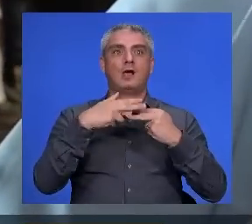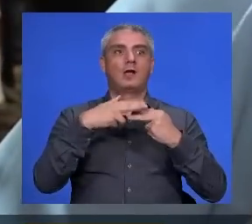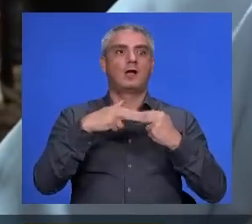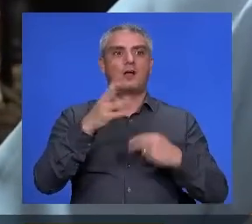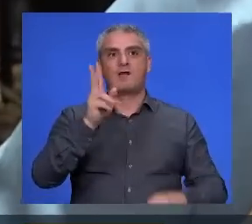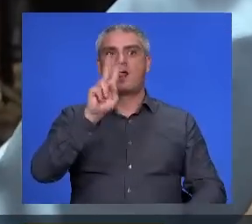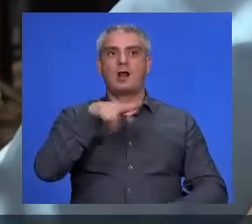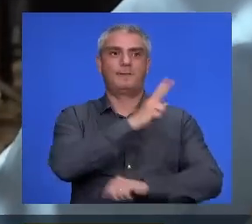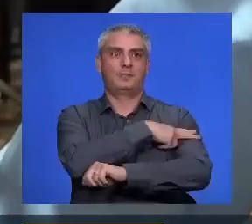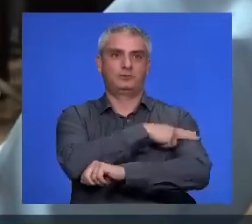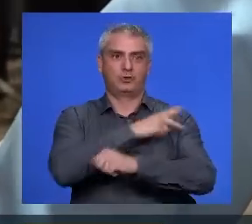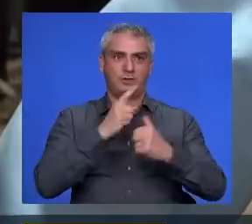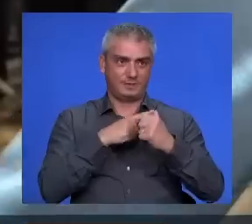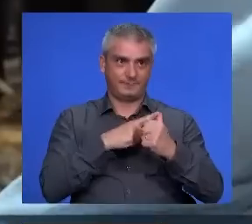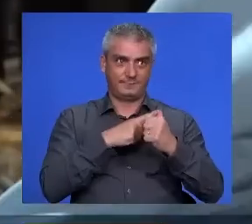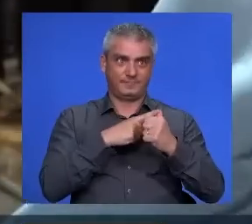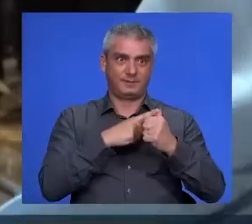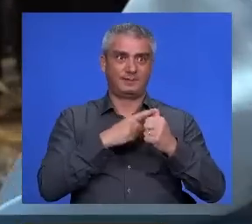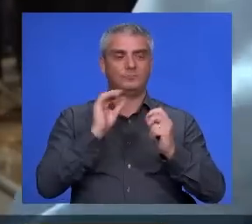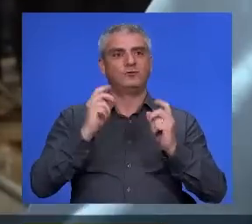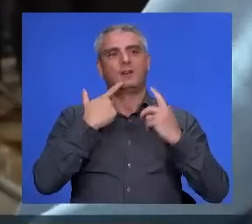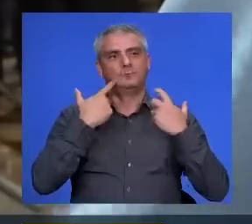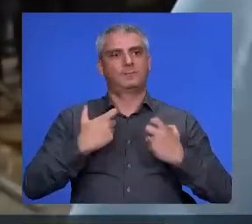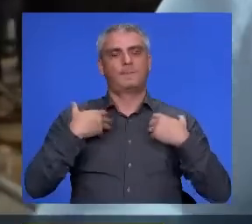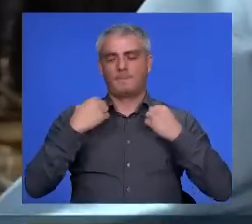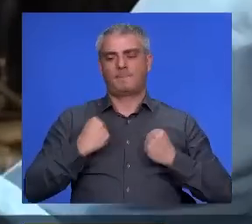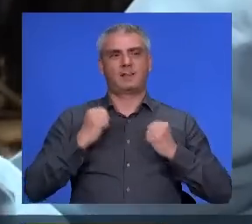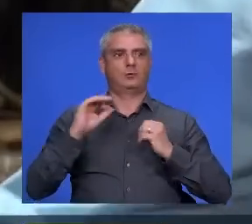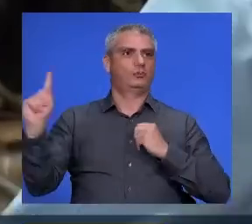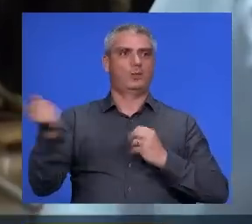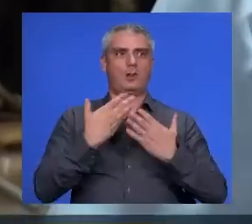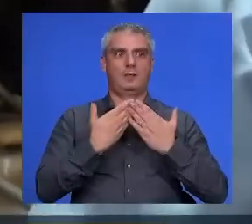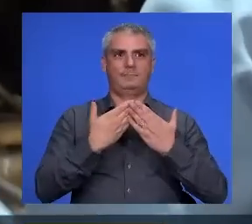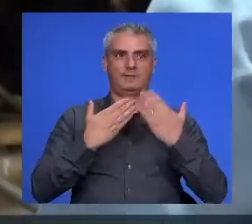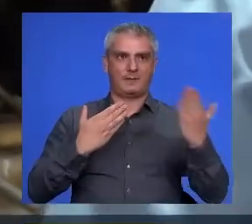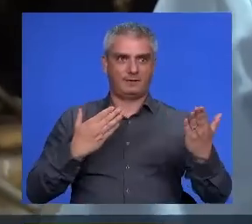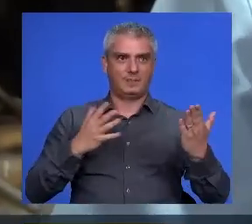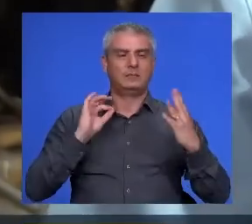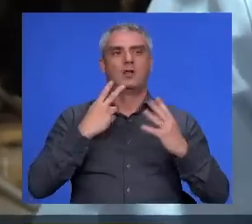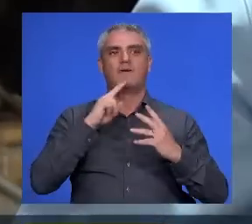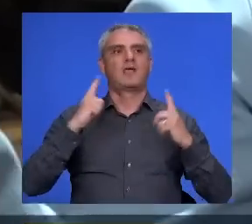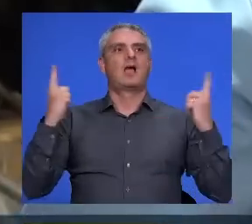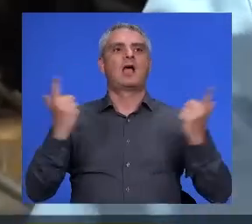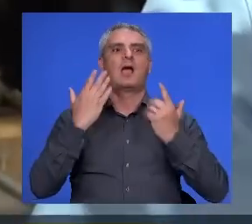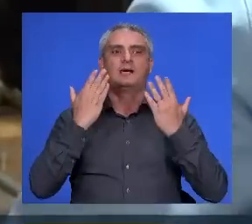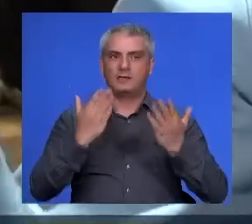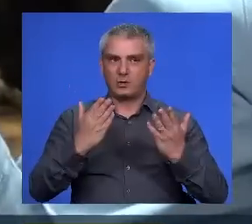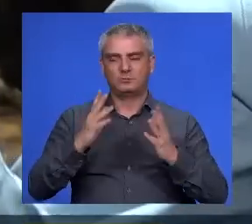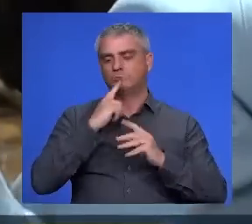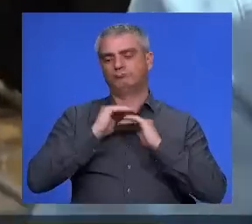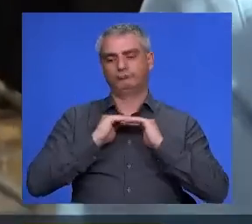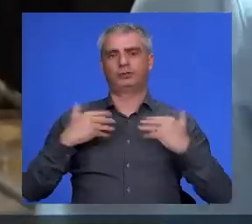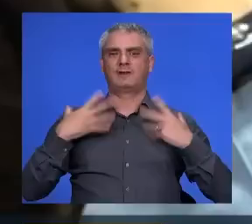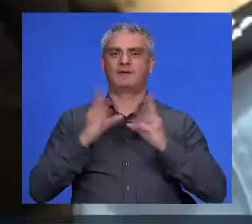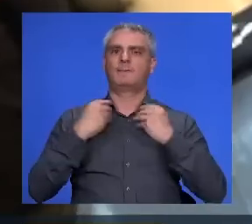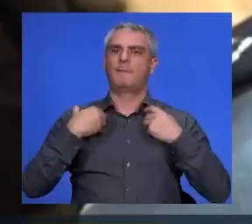شرطي لكي نضمن امن وسلامه المصلين لكي نضمن المراسم الاحتفاليه بصوره امنه